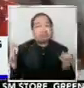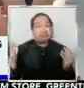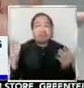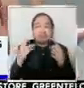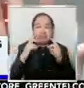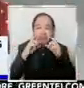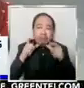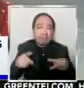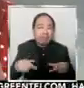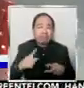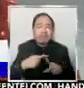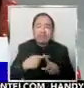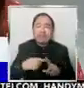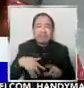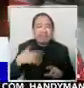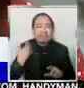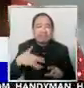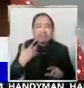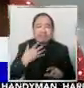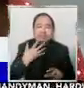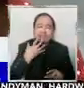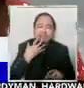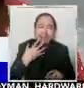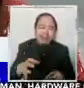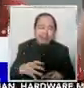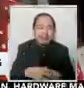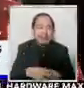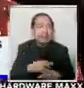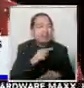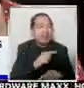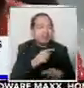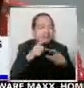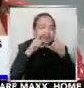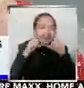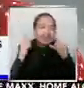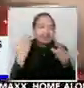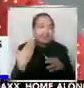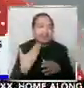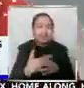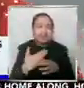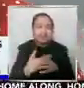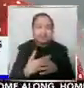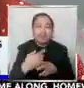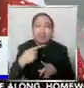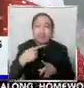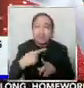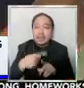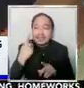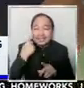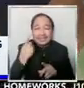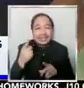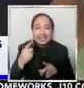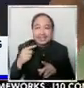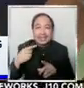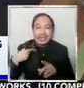sobra. Parang sagabal lang daw po sa mukha. Tapos nakakaano pa sa mga basura kung saan-saan na lang tinatapon.